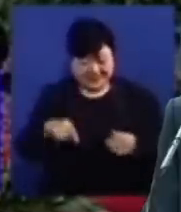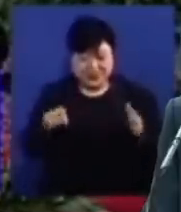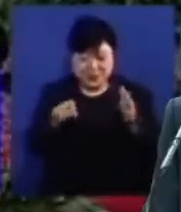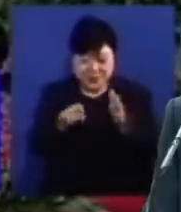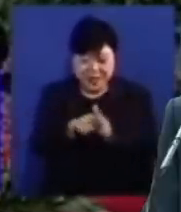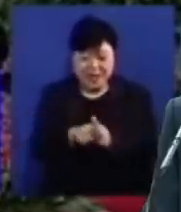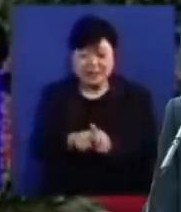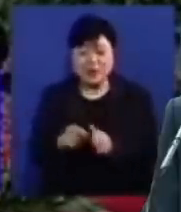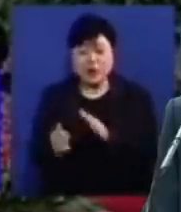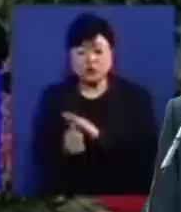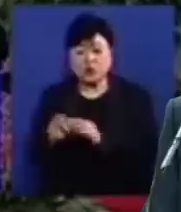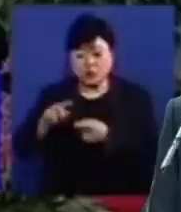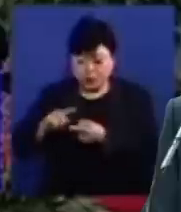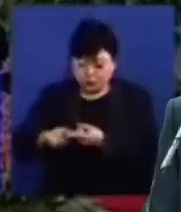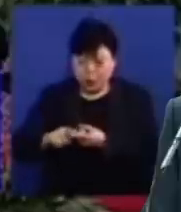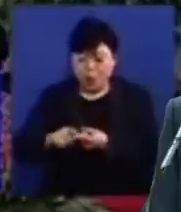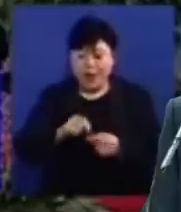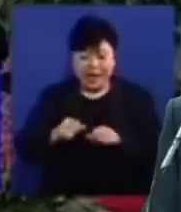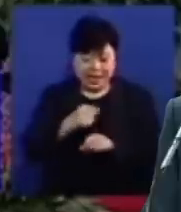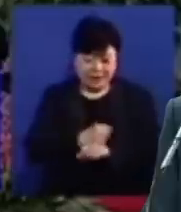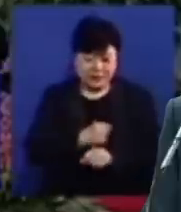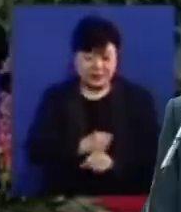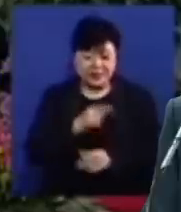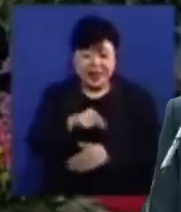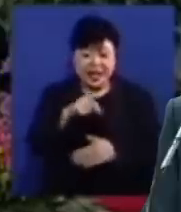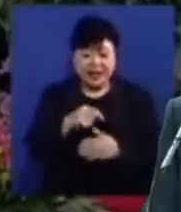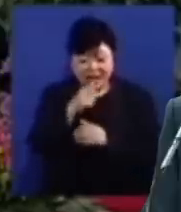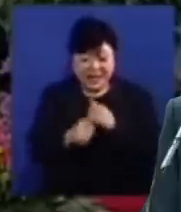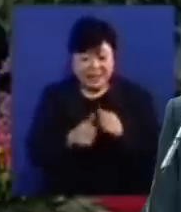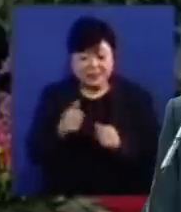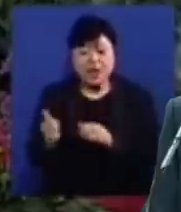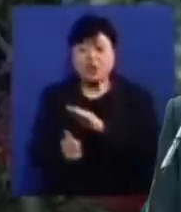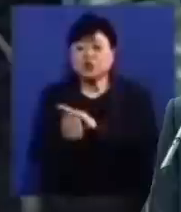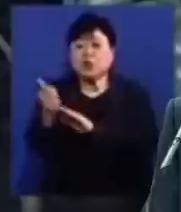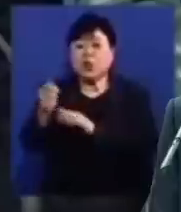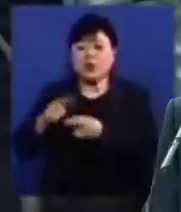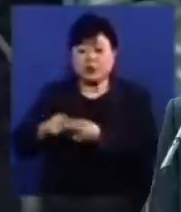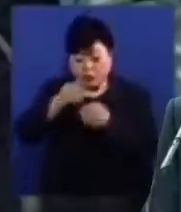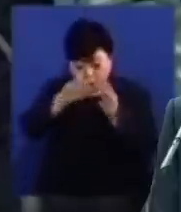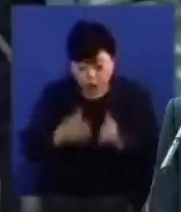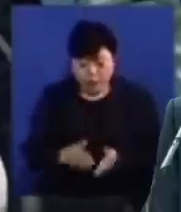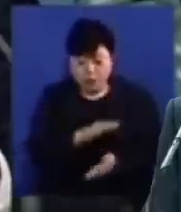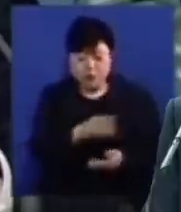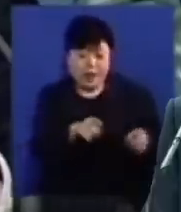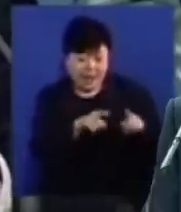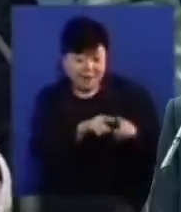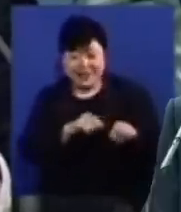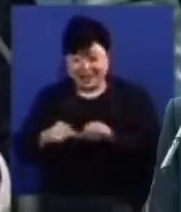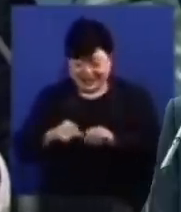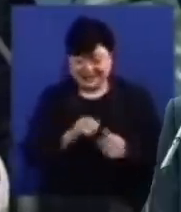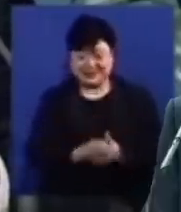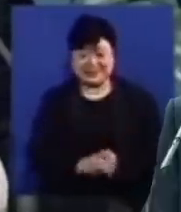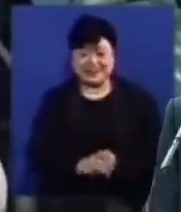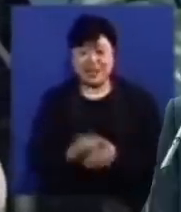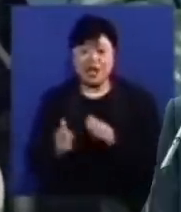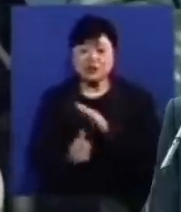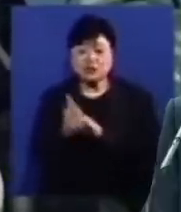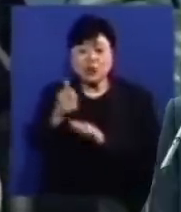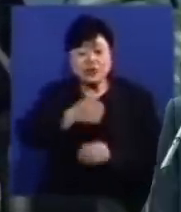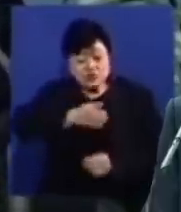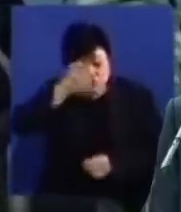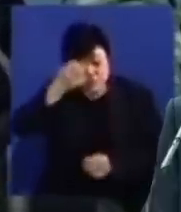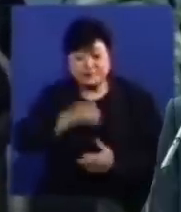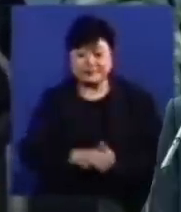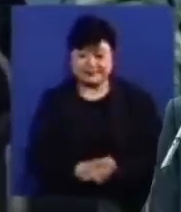너희로 소원을 두고 행하게 하시나니 내 안에 있는 하나님이 소원을 통해서 우리와 함께 역사한다. 소원이 바로